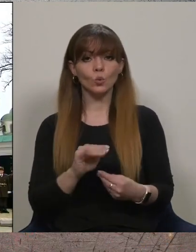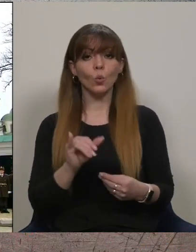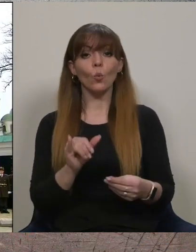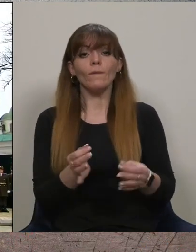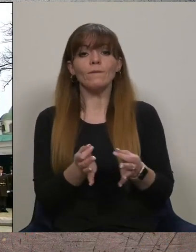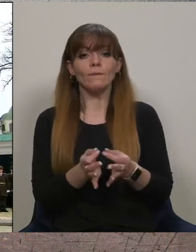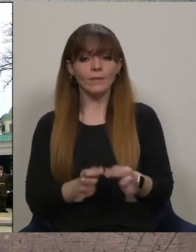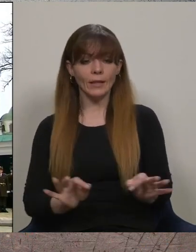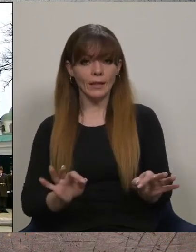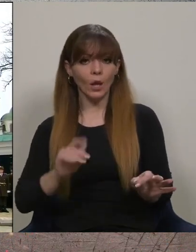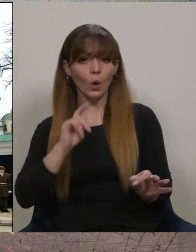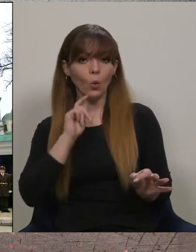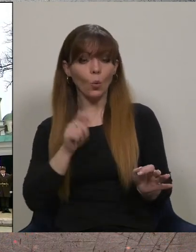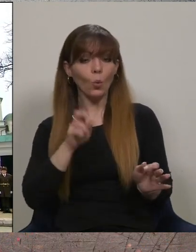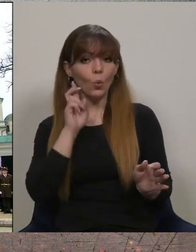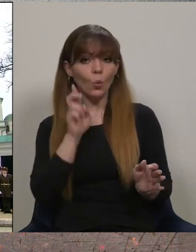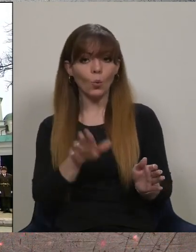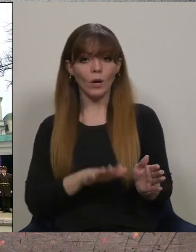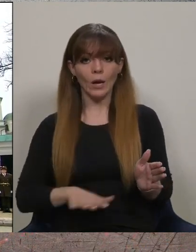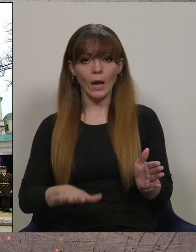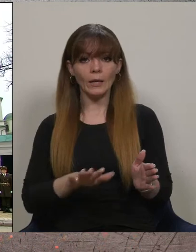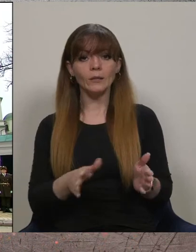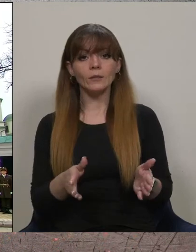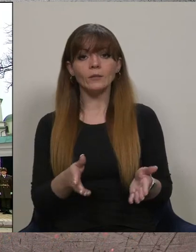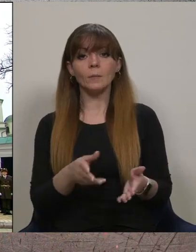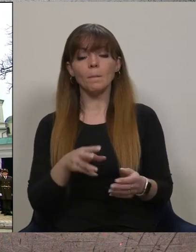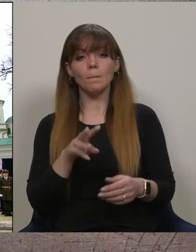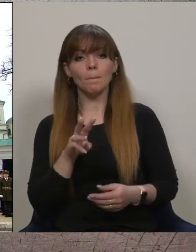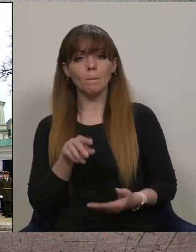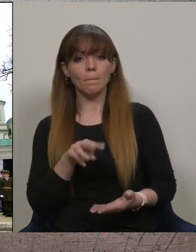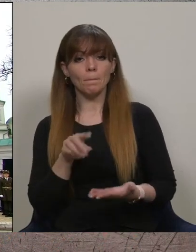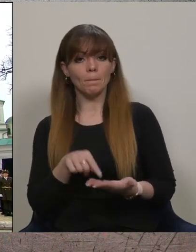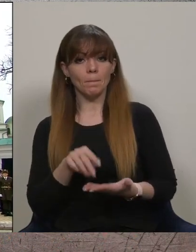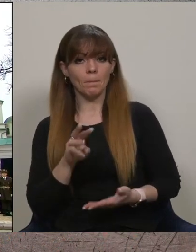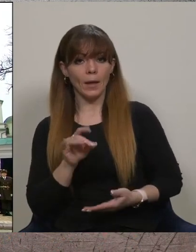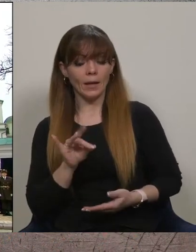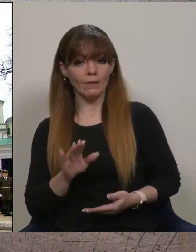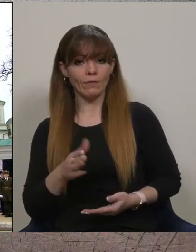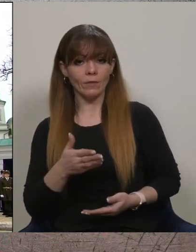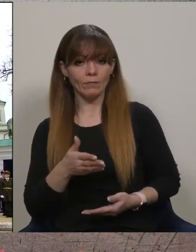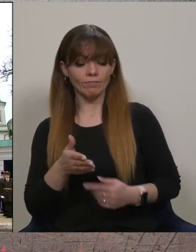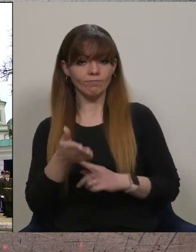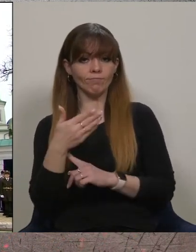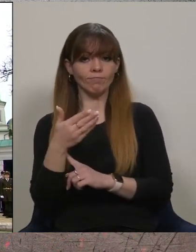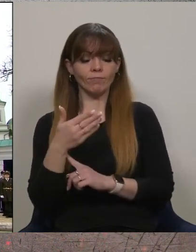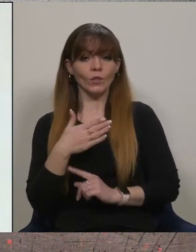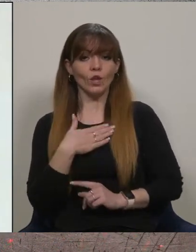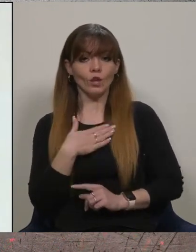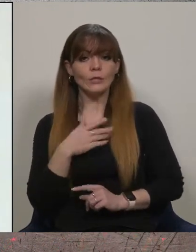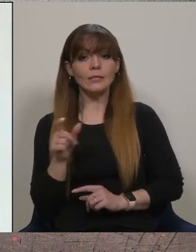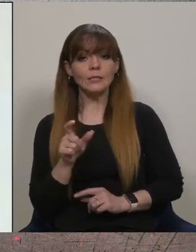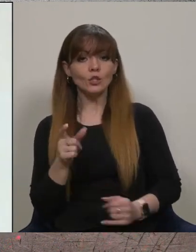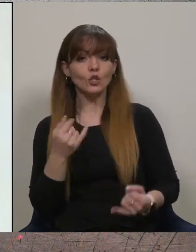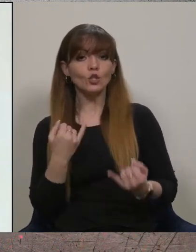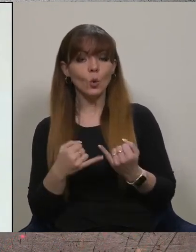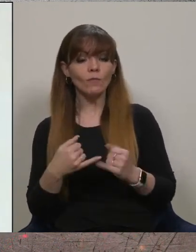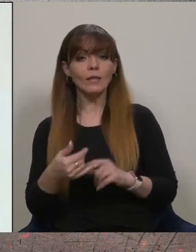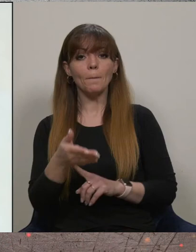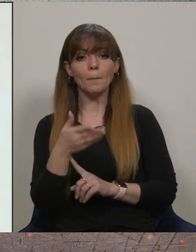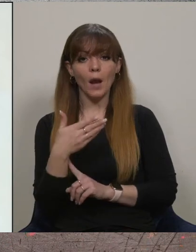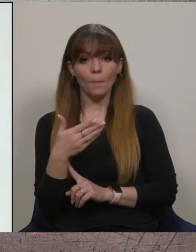вільній Україні майорив наш синьо-жовтий прапор,